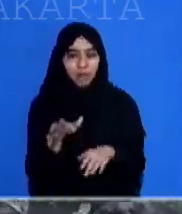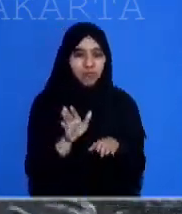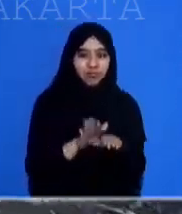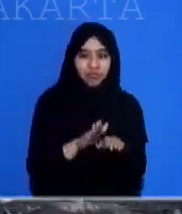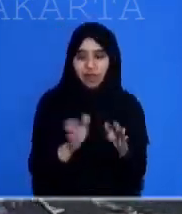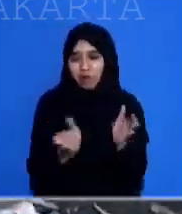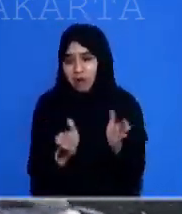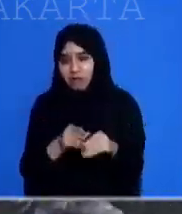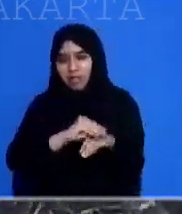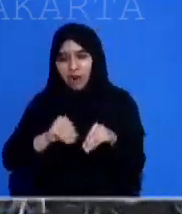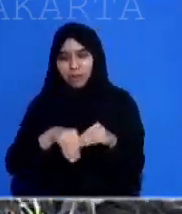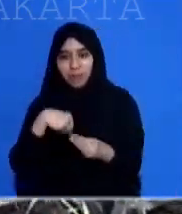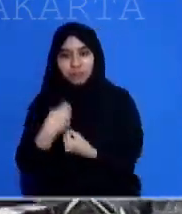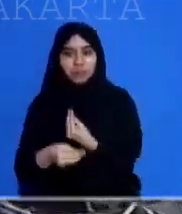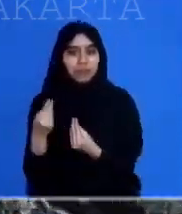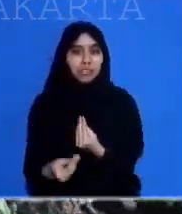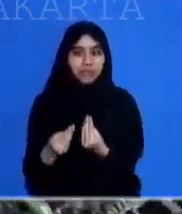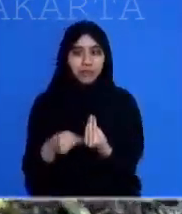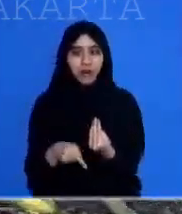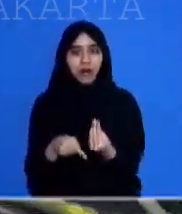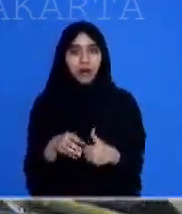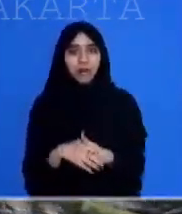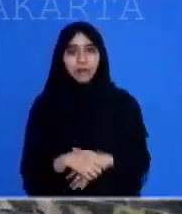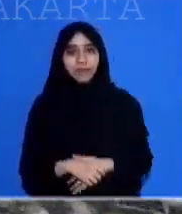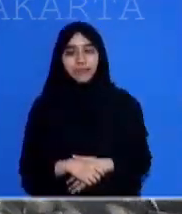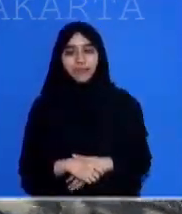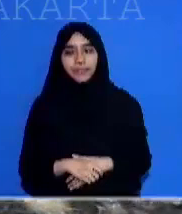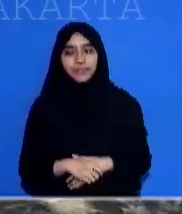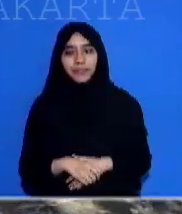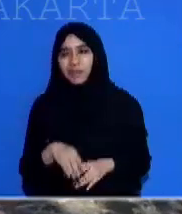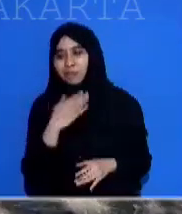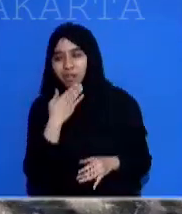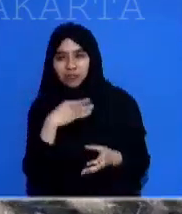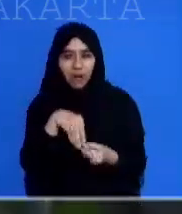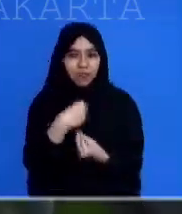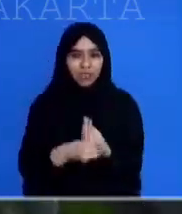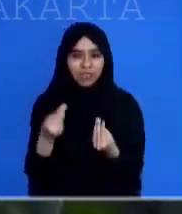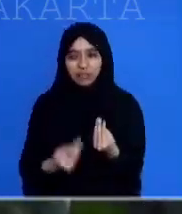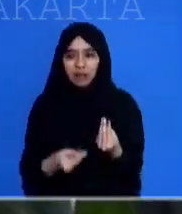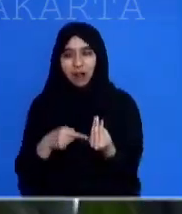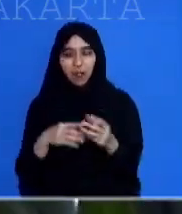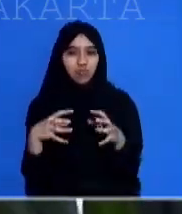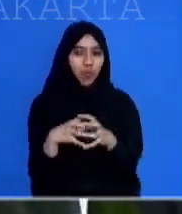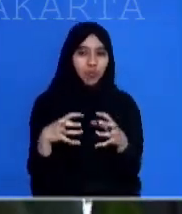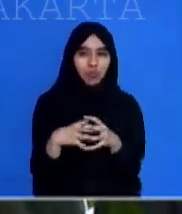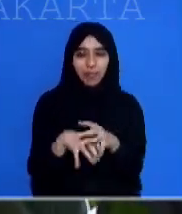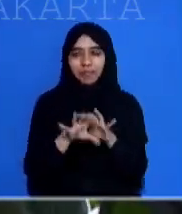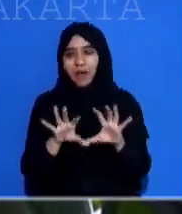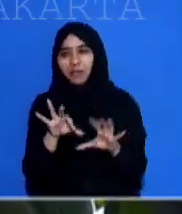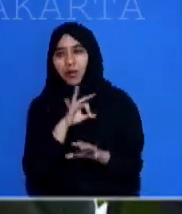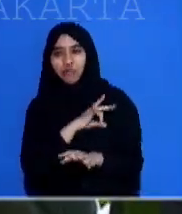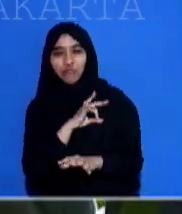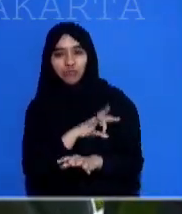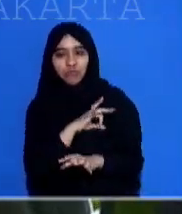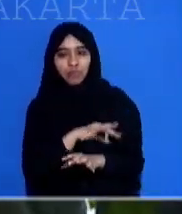tanaman pisang maneka warni jenis. Kados ingkang kawuningan, pilih tanaman pisang mujudaken setunggaling tanaman woh ingkang kathah mupangatipun,